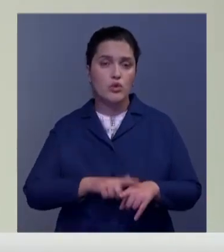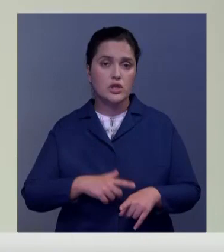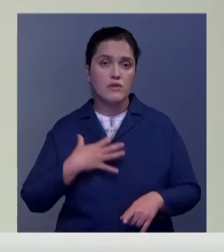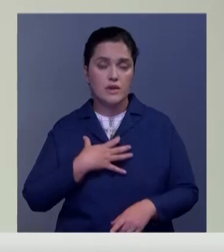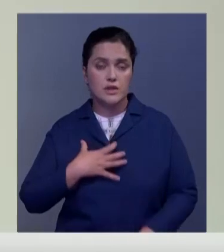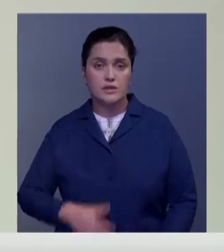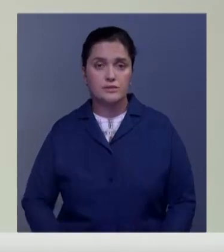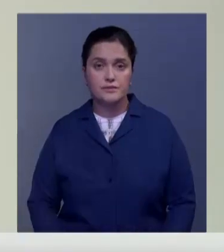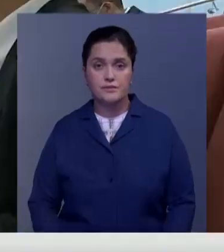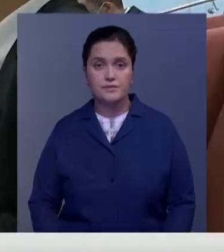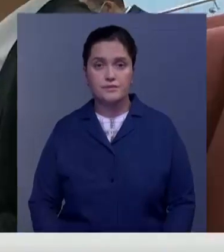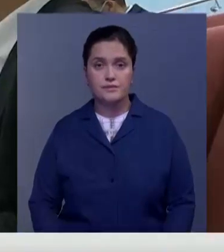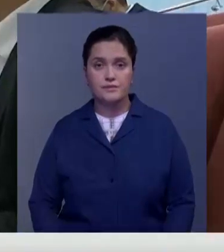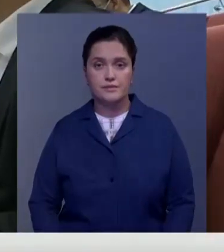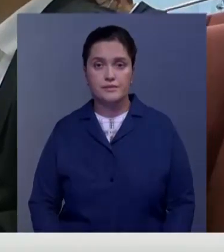работа.